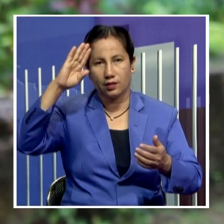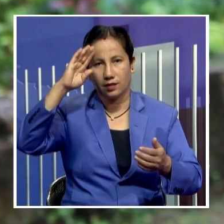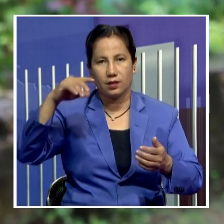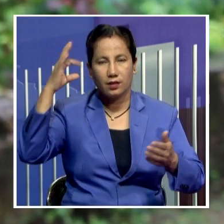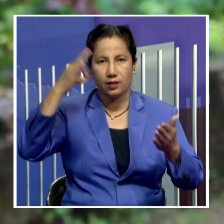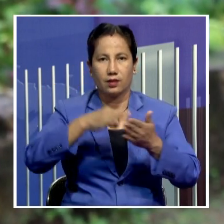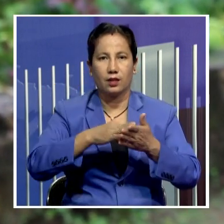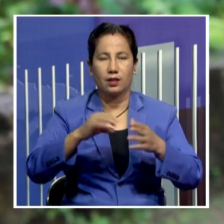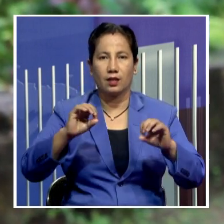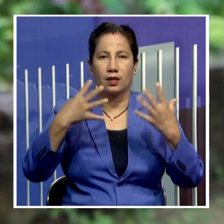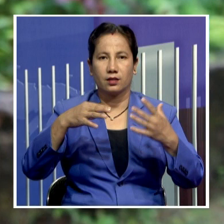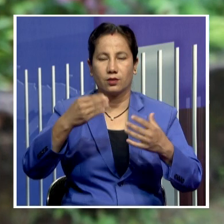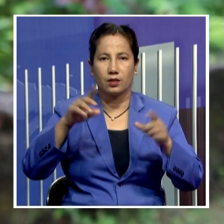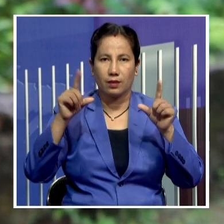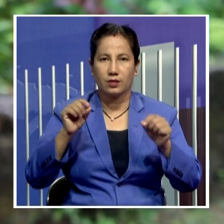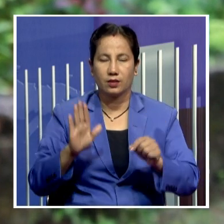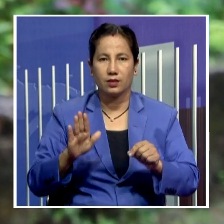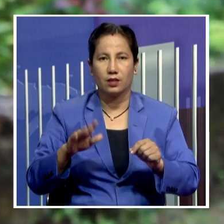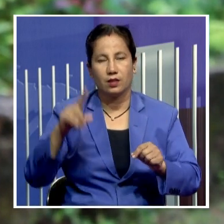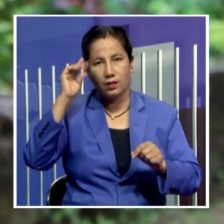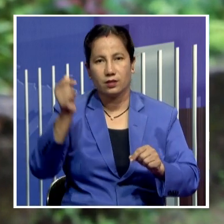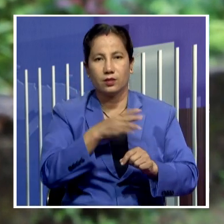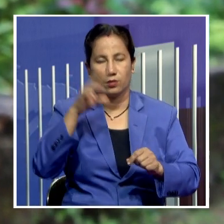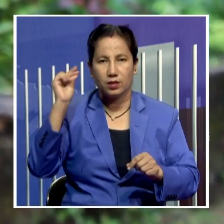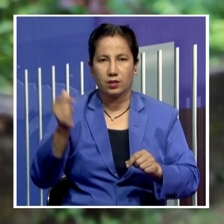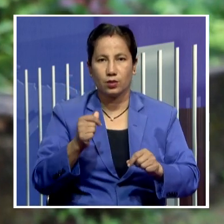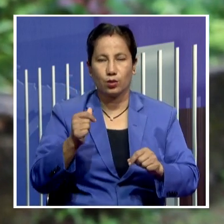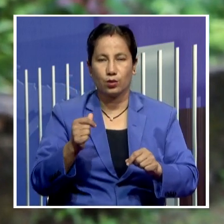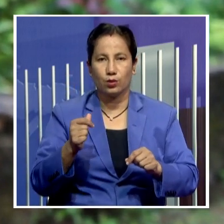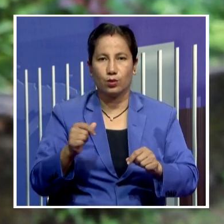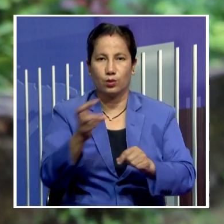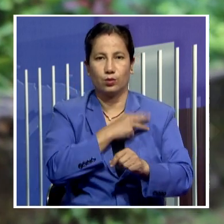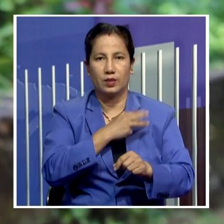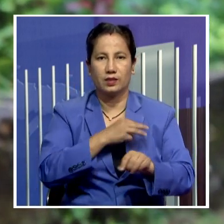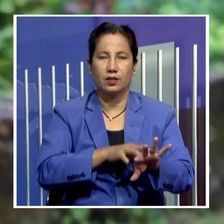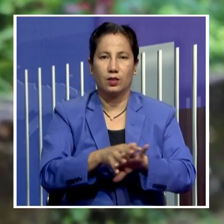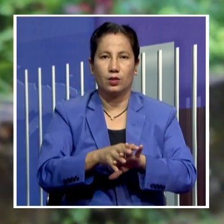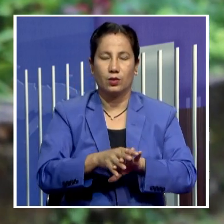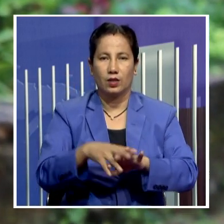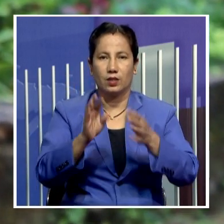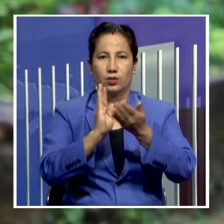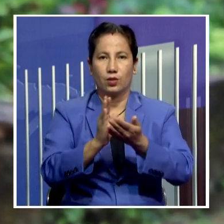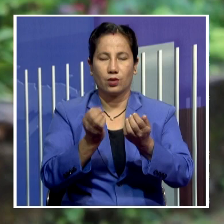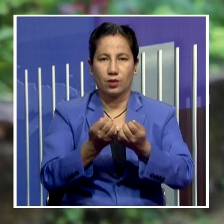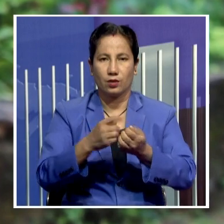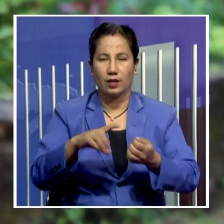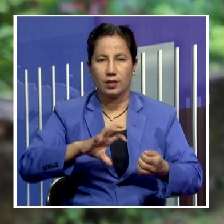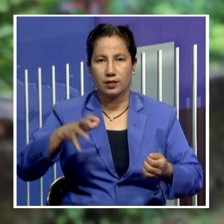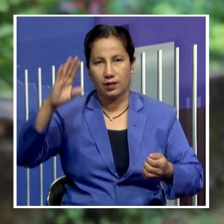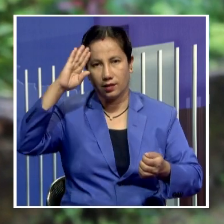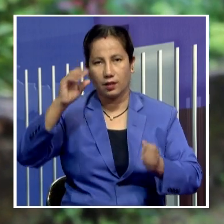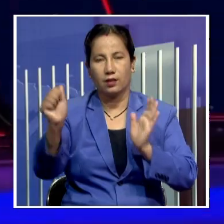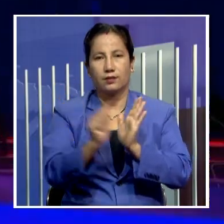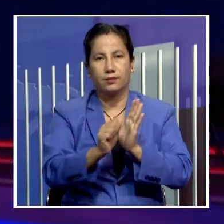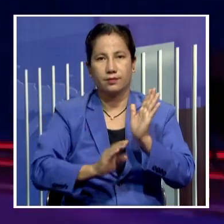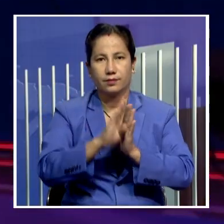ध्यान आकर्षण हुन आवश्यक छ र छिटोभन्दा छिटो नै मान्छेहरूलाई उद्धार गर्नको लागि स्थानीय सरकार अगाडि बढ्नुपर्ने